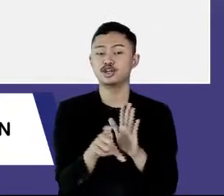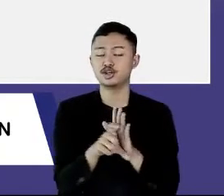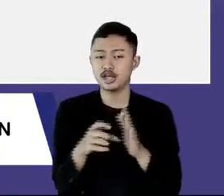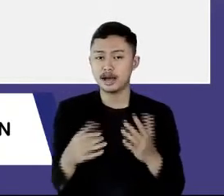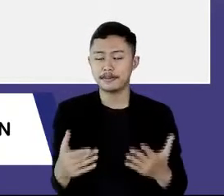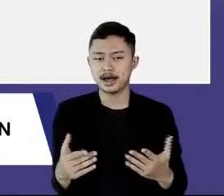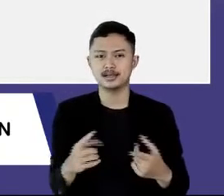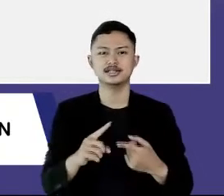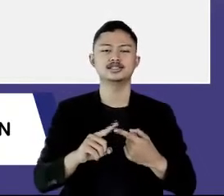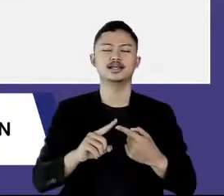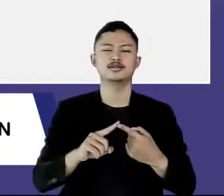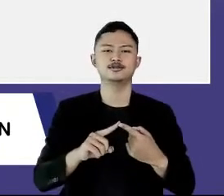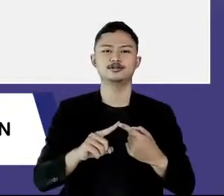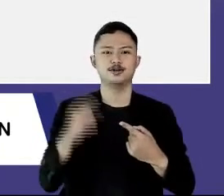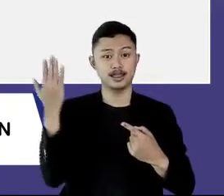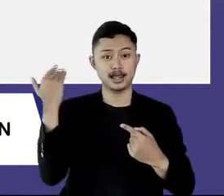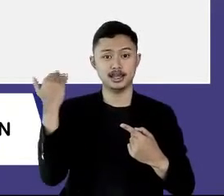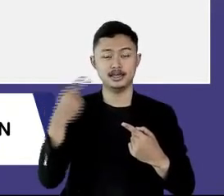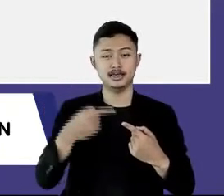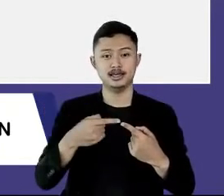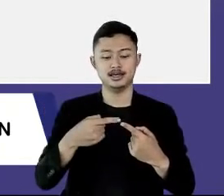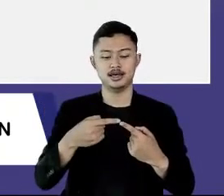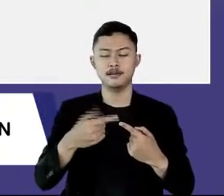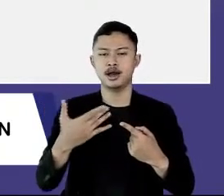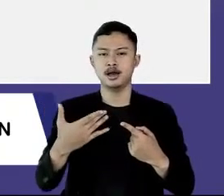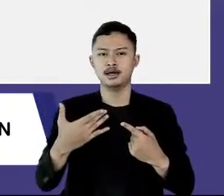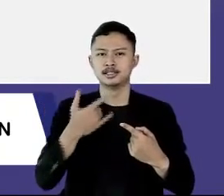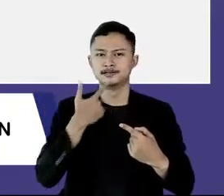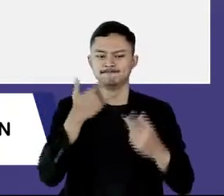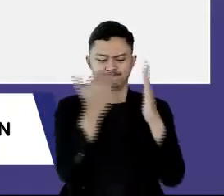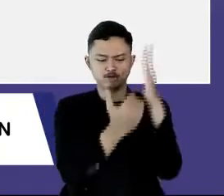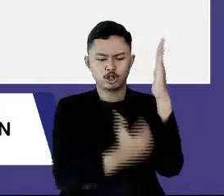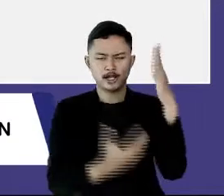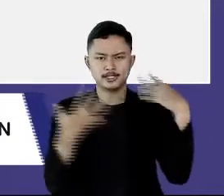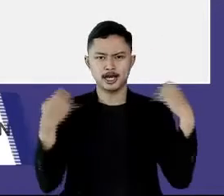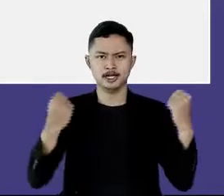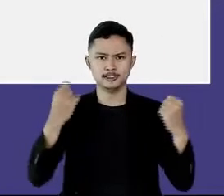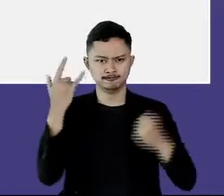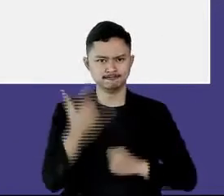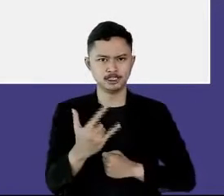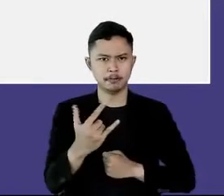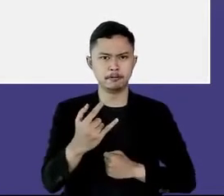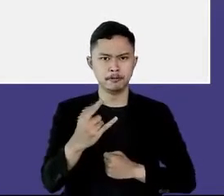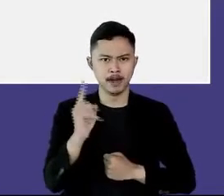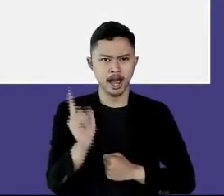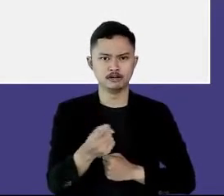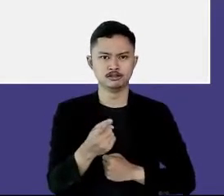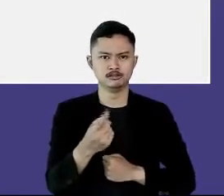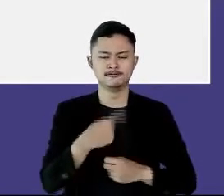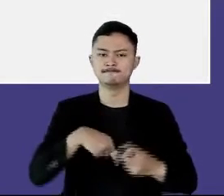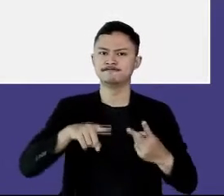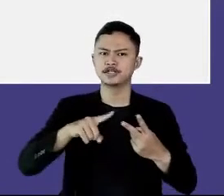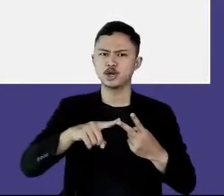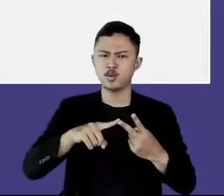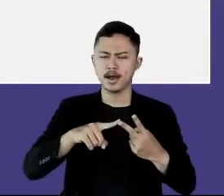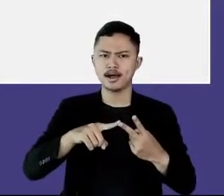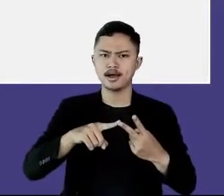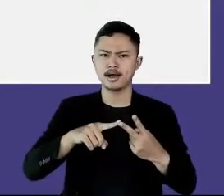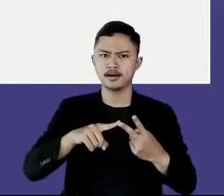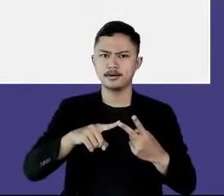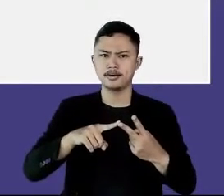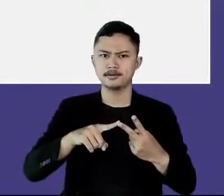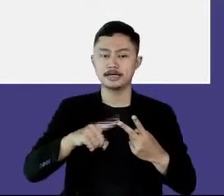adalah tadi, kita harus tetap melakukan protokol kesehatan, itu jangan lupa. Kemudian kita